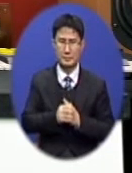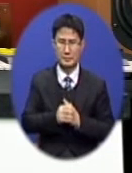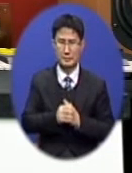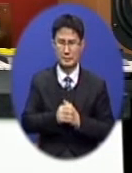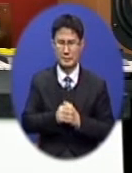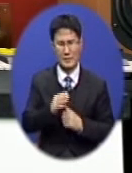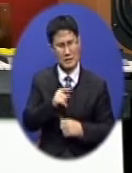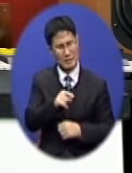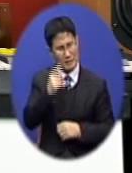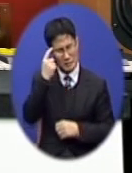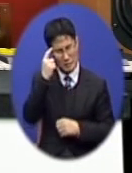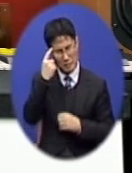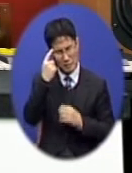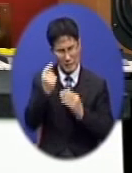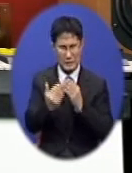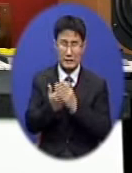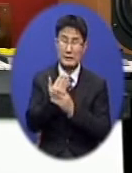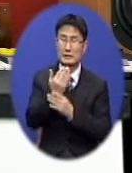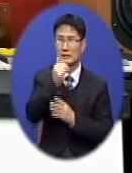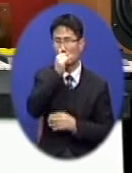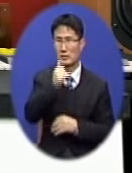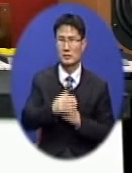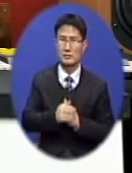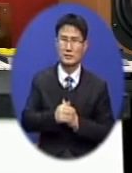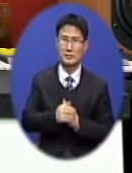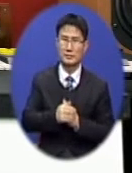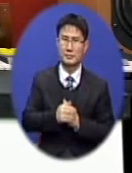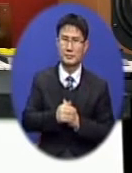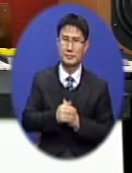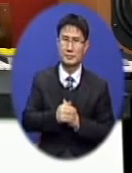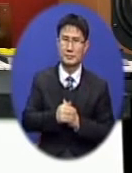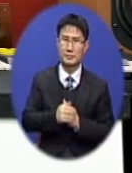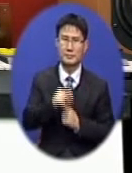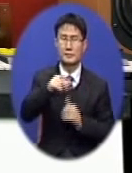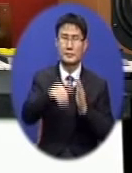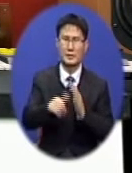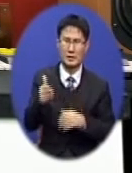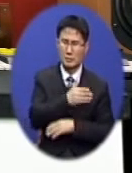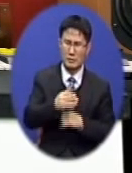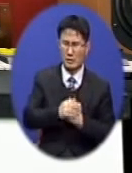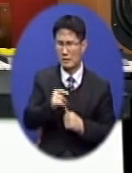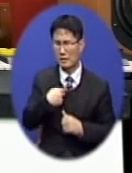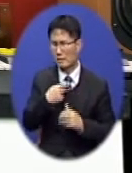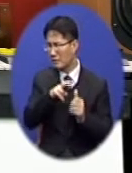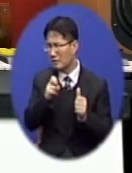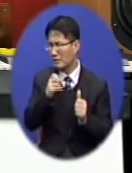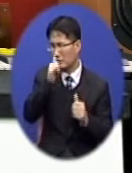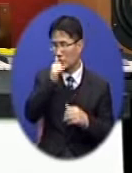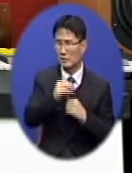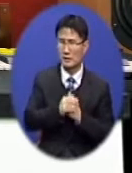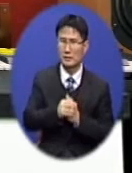나오고 그 생각 막 드는 거예요. 네. 그래서 막 제가 막 들고 그때부터 보기 싫어지고 막 미워지고 그래서